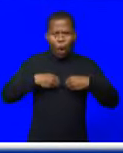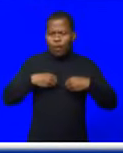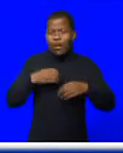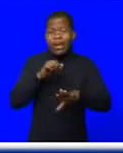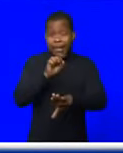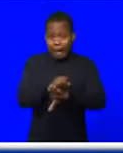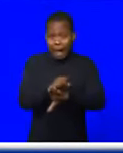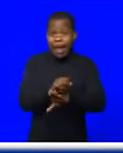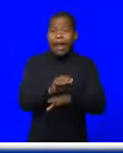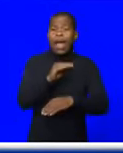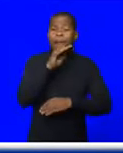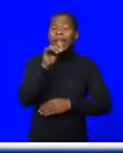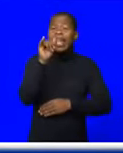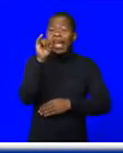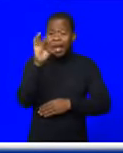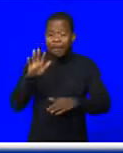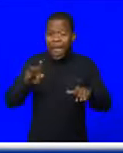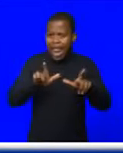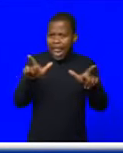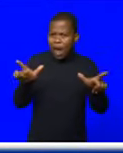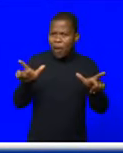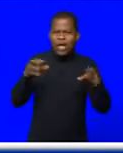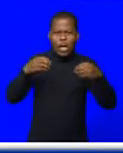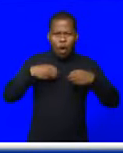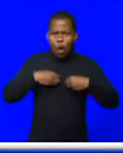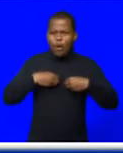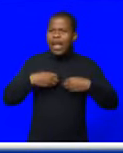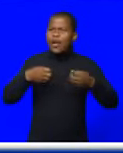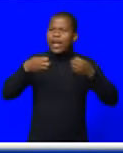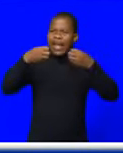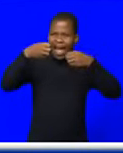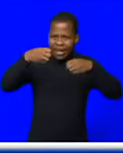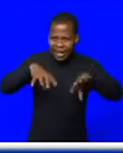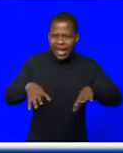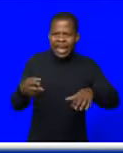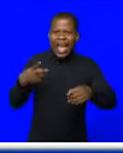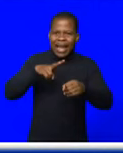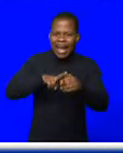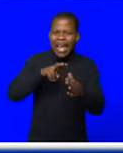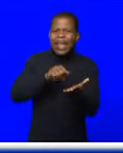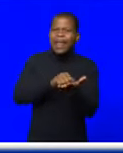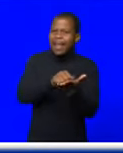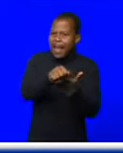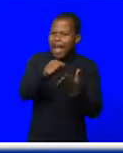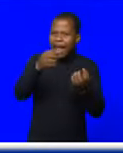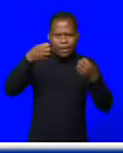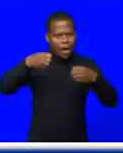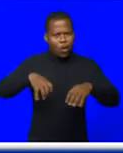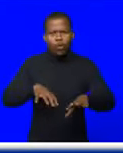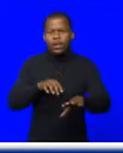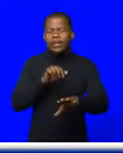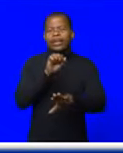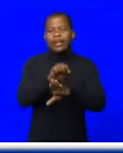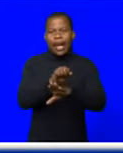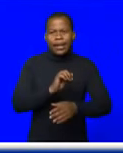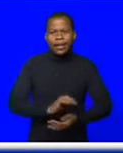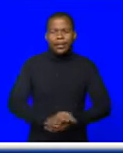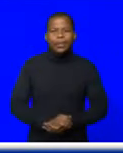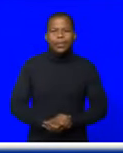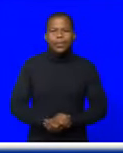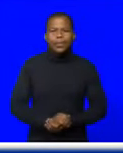lulwimi kusho ukuthi nebuve buyahlukumedeka kuleyo kuleso